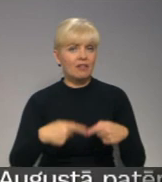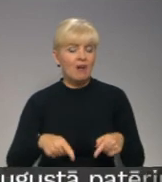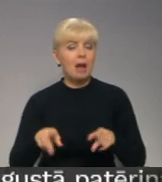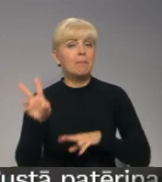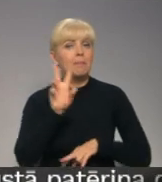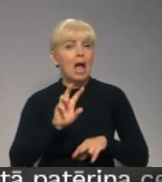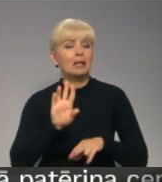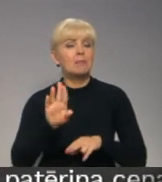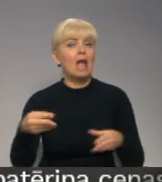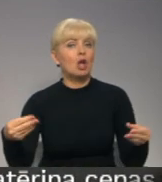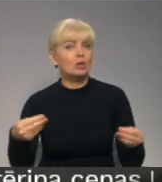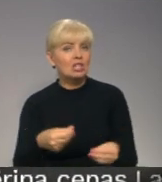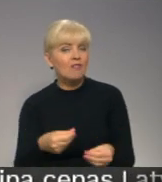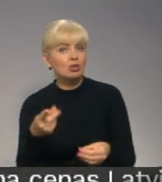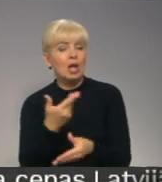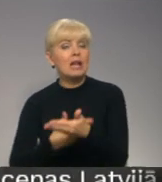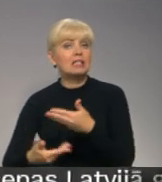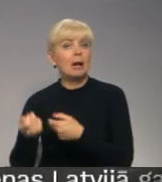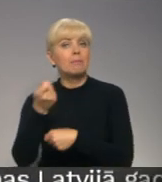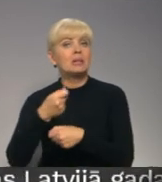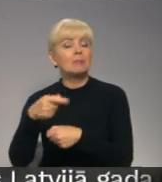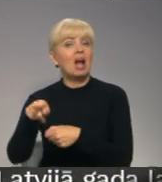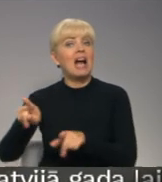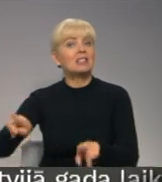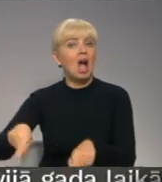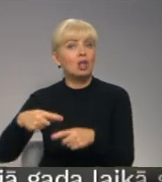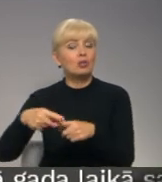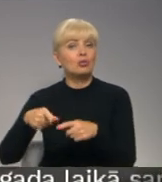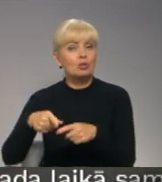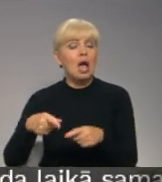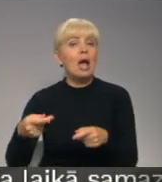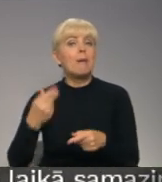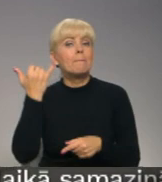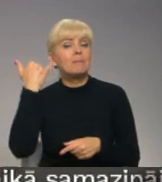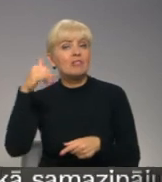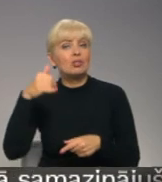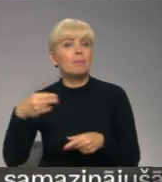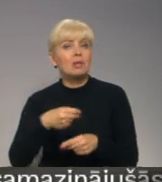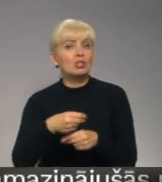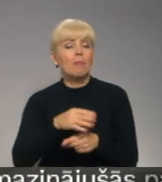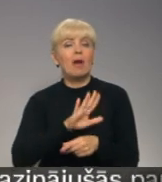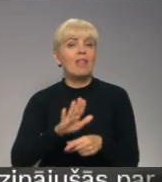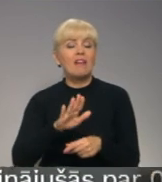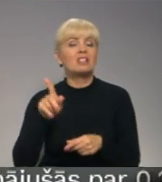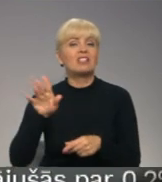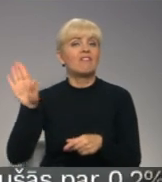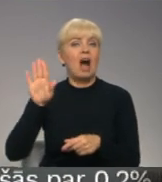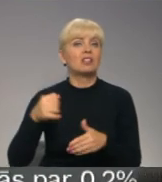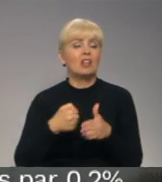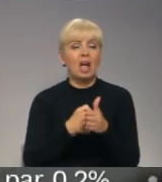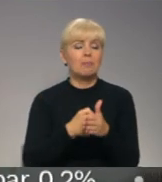meklē tieši pie investoriem, sadarbojoties ar biznesa attīstītājiem un ar inkubatoriem, nevis saņemot iepriekš minēto valsts atbalstu. Mēs